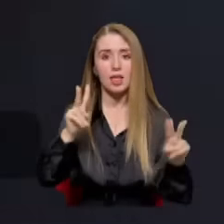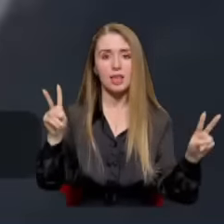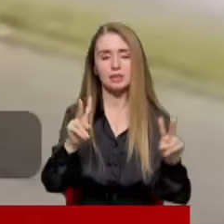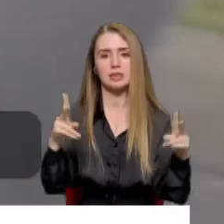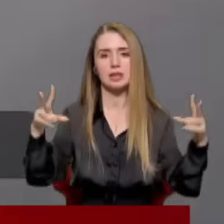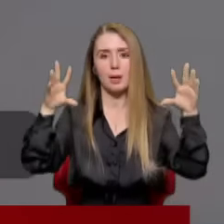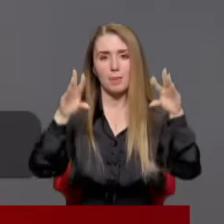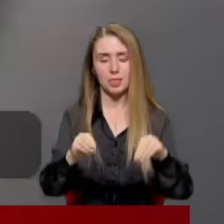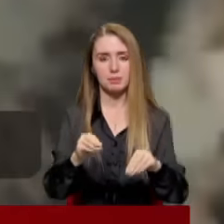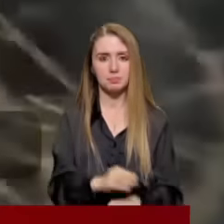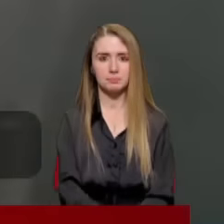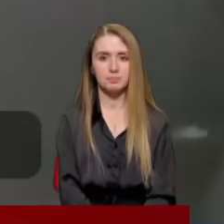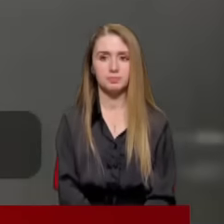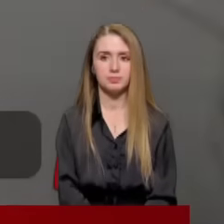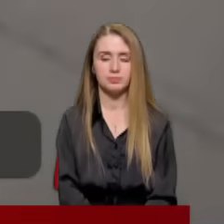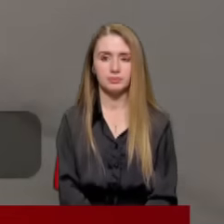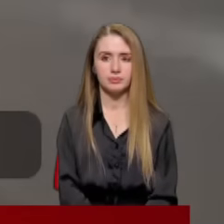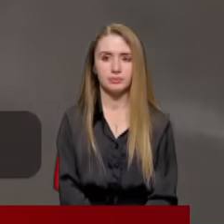kaldı.